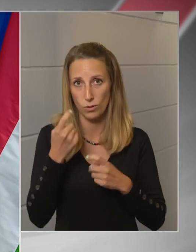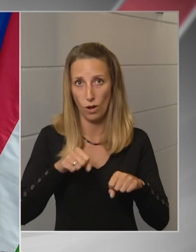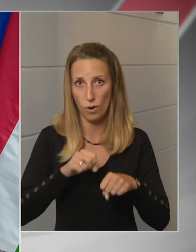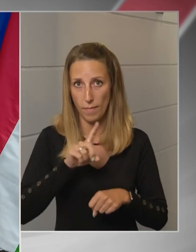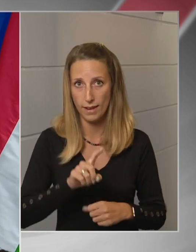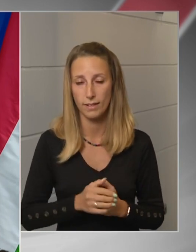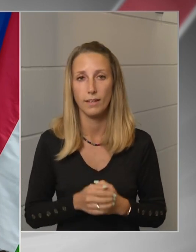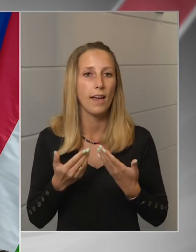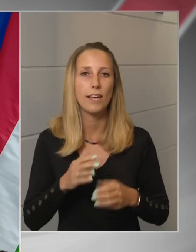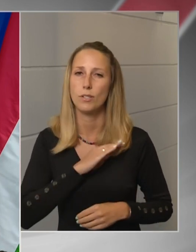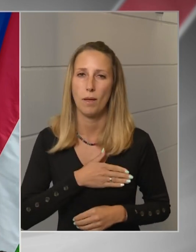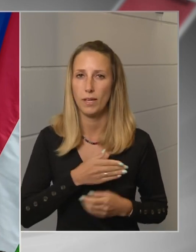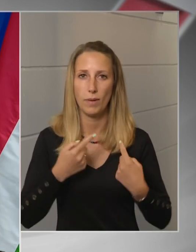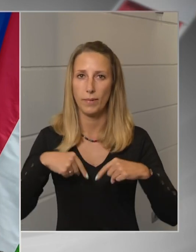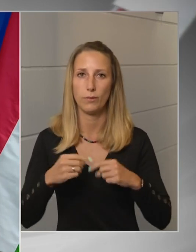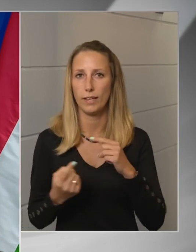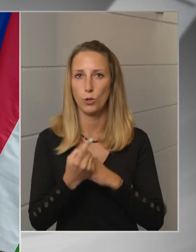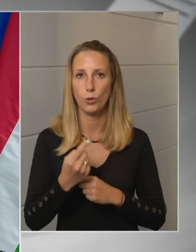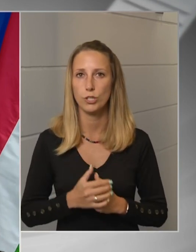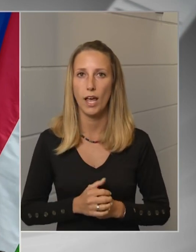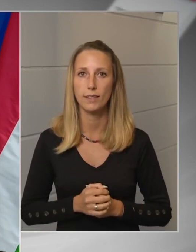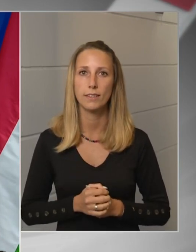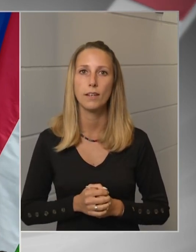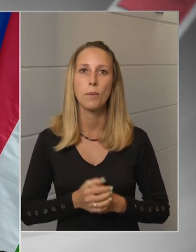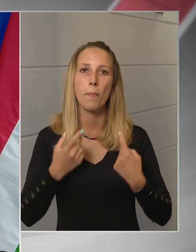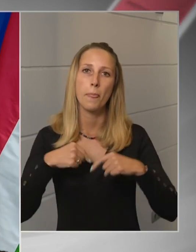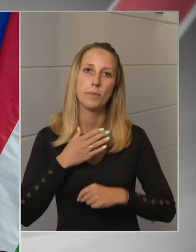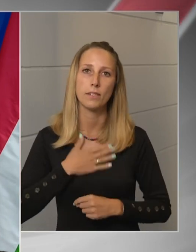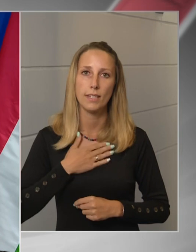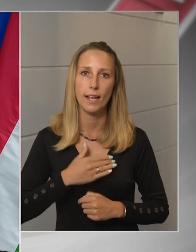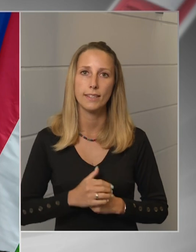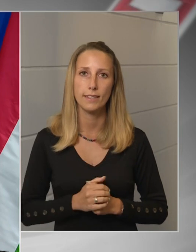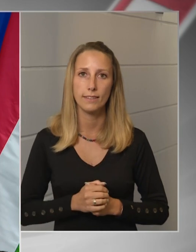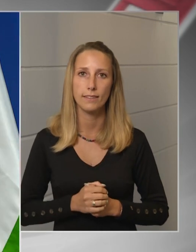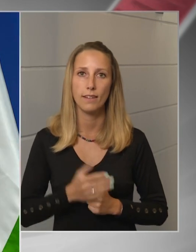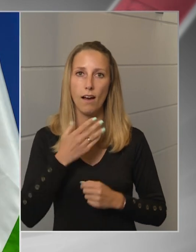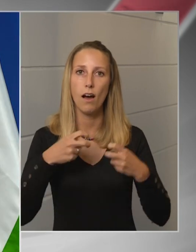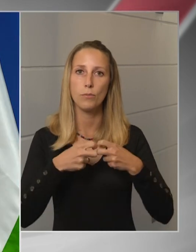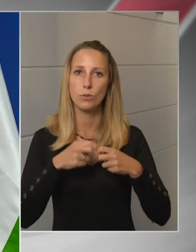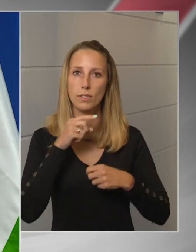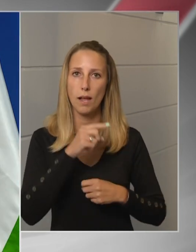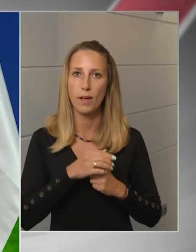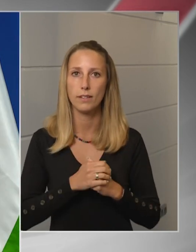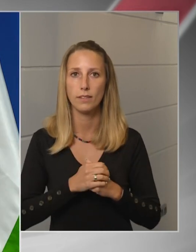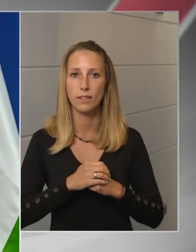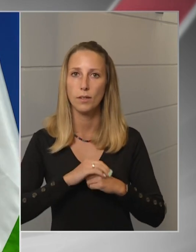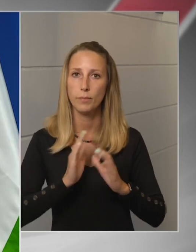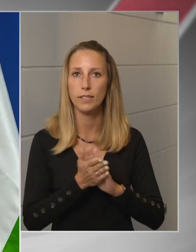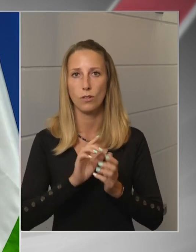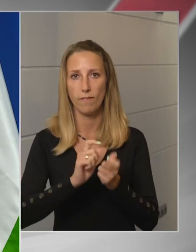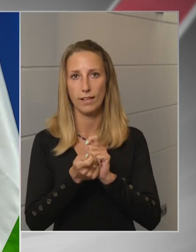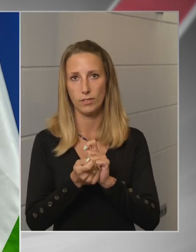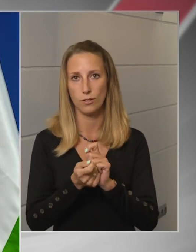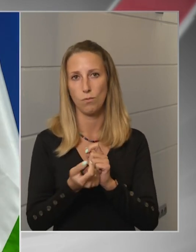Ez sem lepet meg bennünket különösebben. Mi azt szeretnénk, hogyha Brüsszelben mindazok a változásokbe